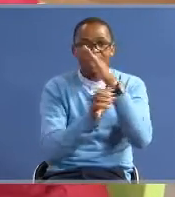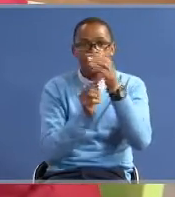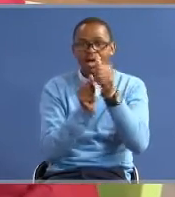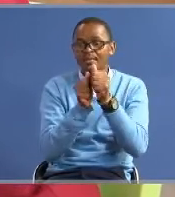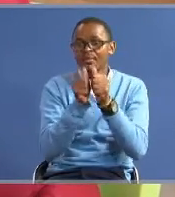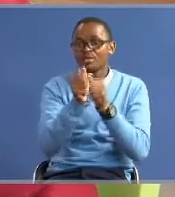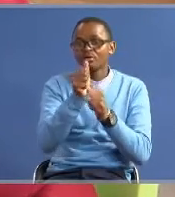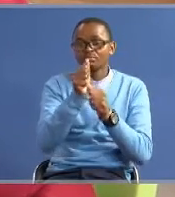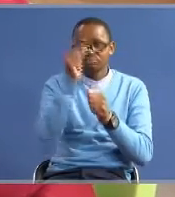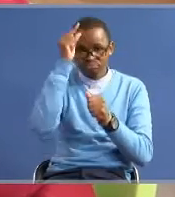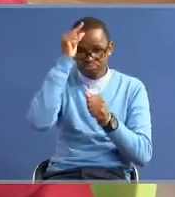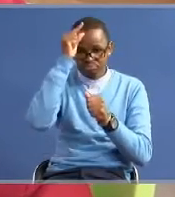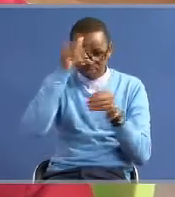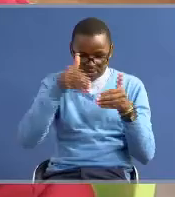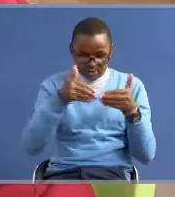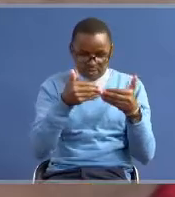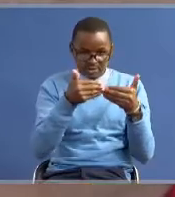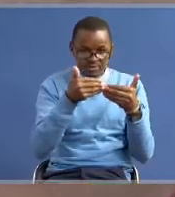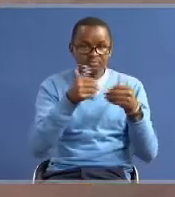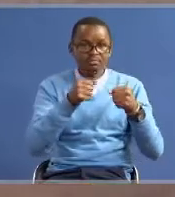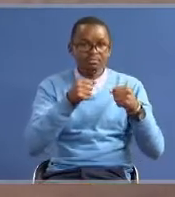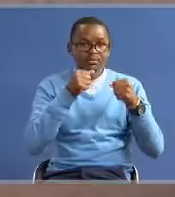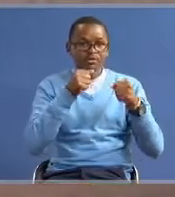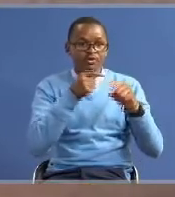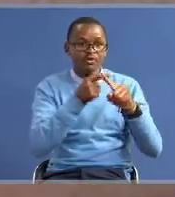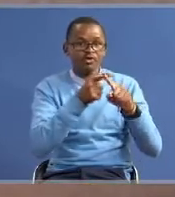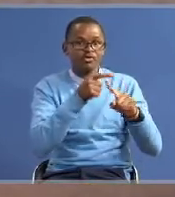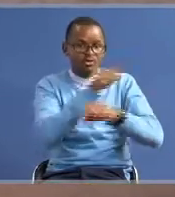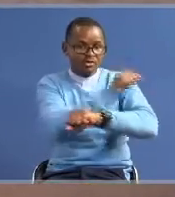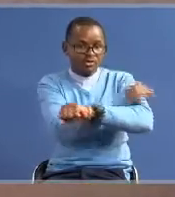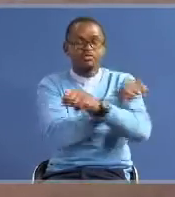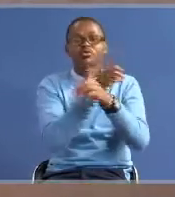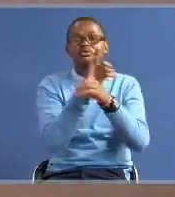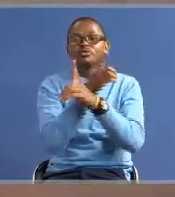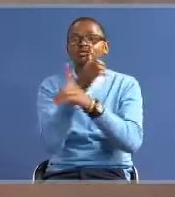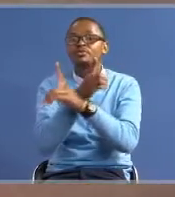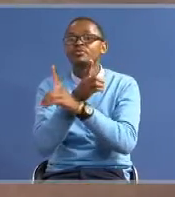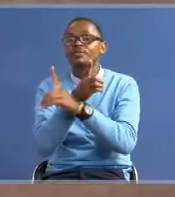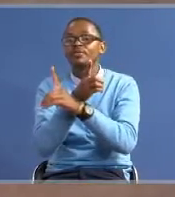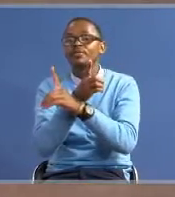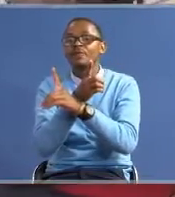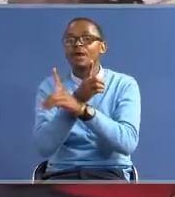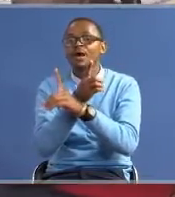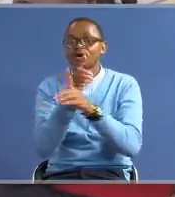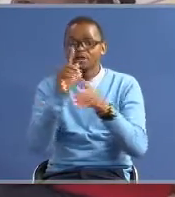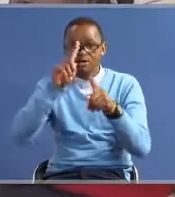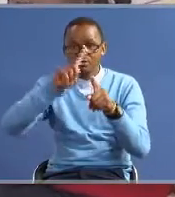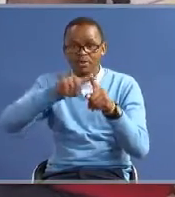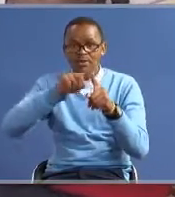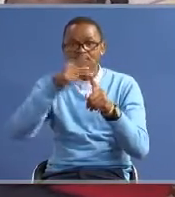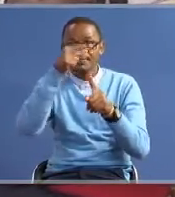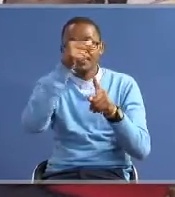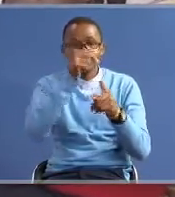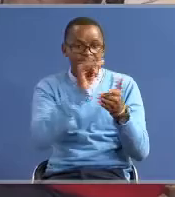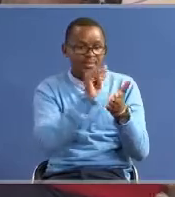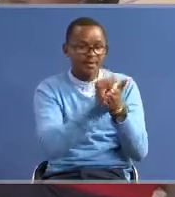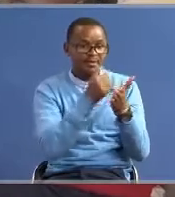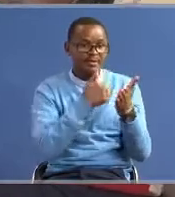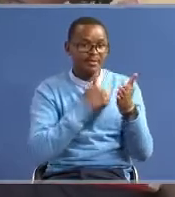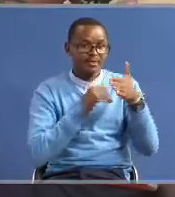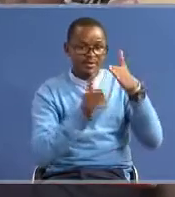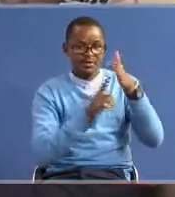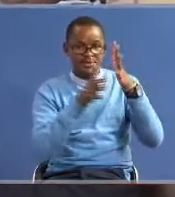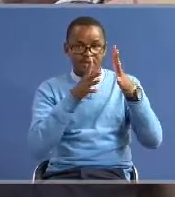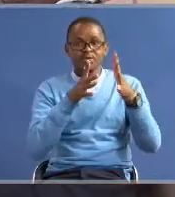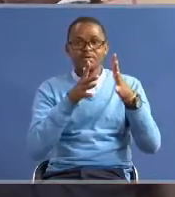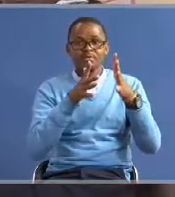kupitia serikali iliwapewa walimu wakuu kutoka shule mbalimbali nchini mamlaka ya kuongeza karo, jambo ambalo waziri